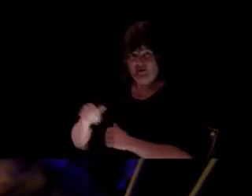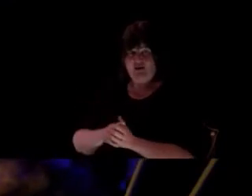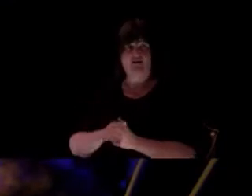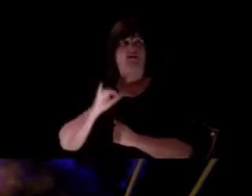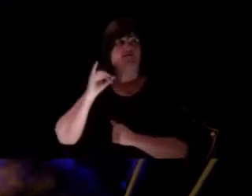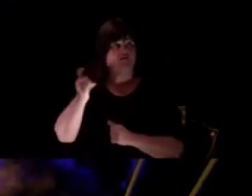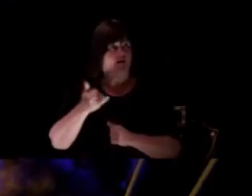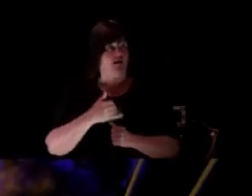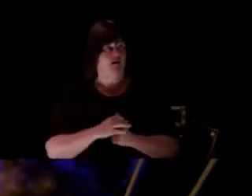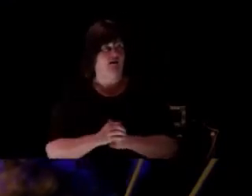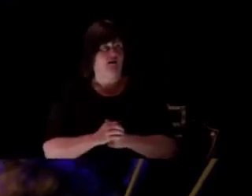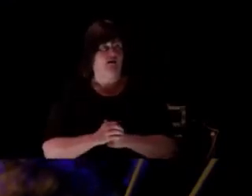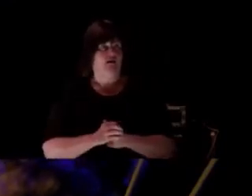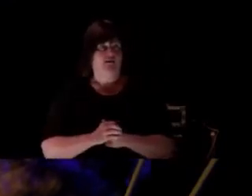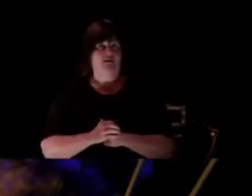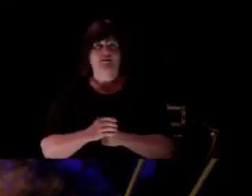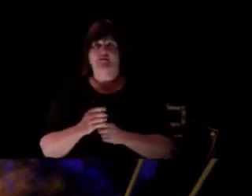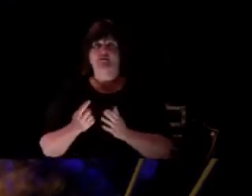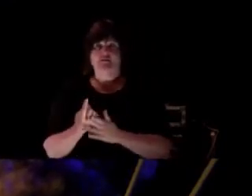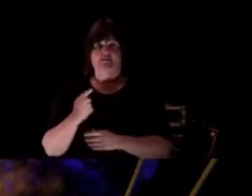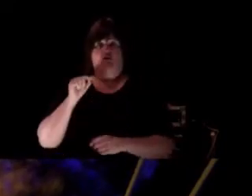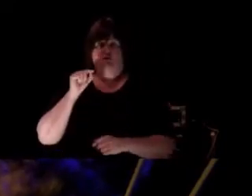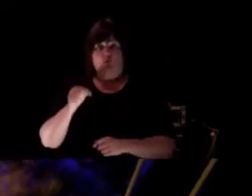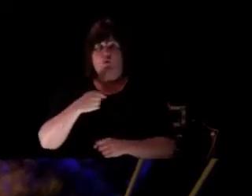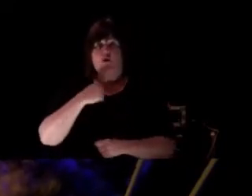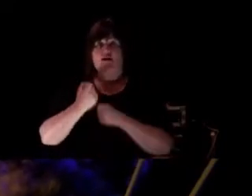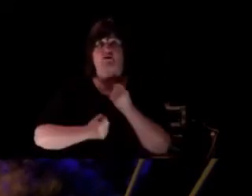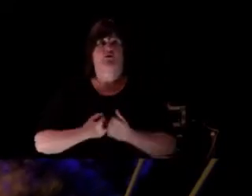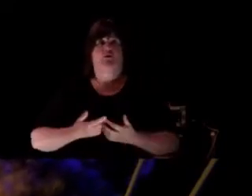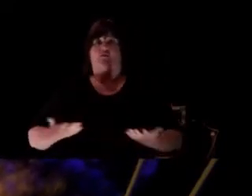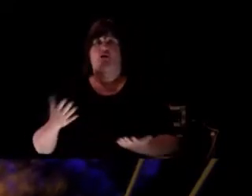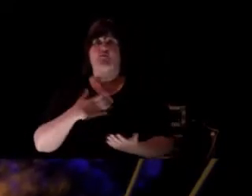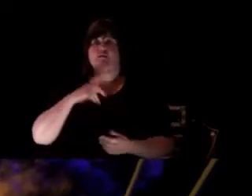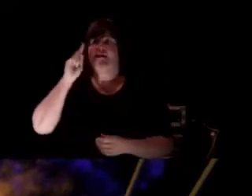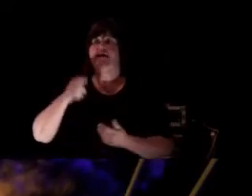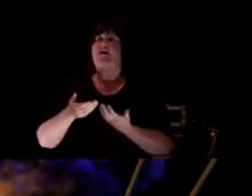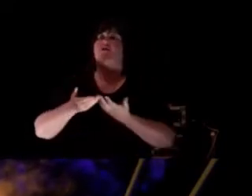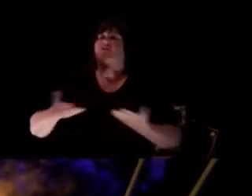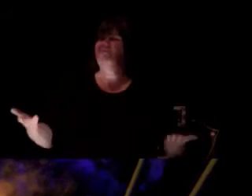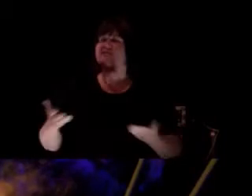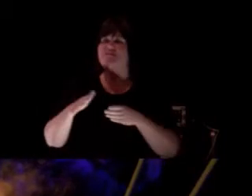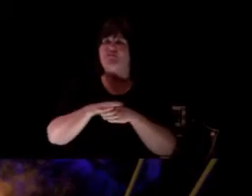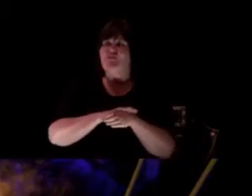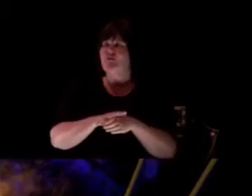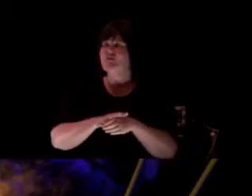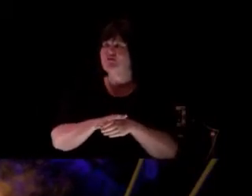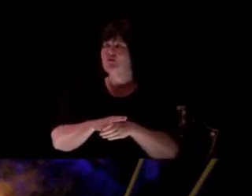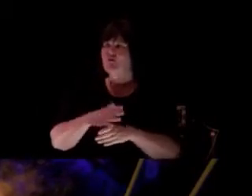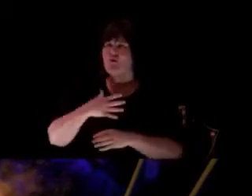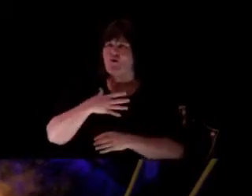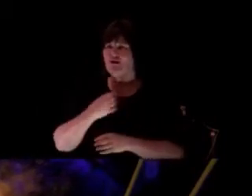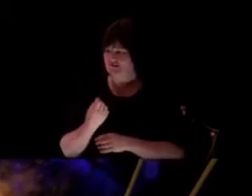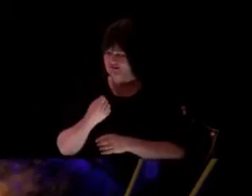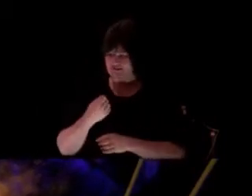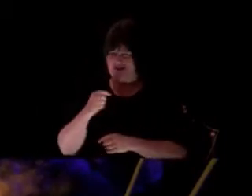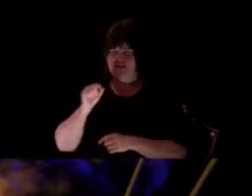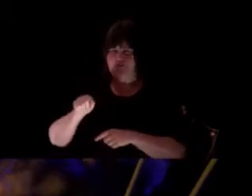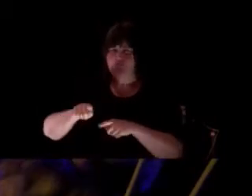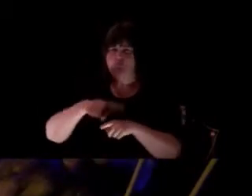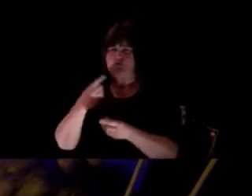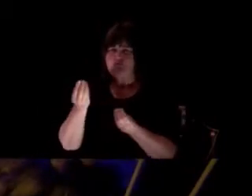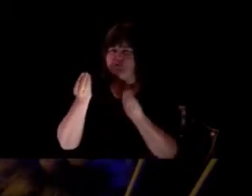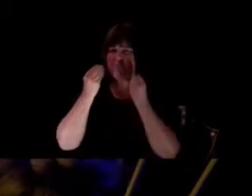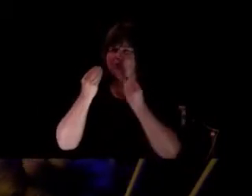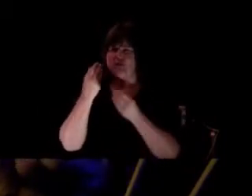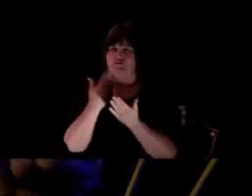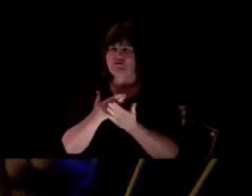sier, nå kan jeg gjøre det jeg egentlig vil, eller nå kan jeg vise følelser, og jeg har hatt lyst til denne start på denne utdanningen for eksempel, men så har